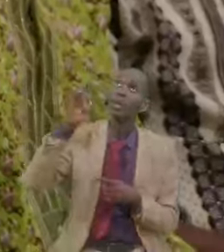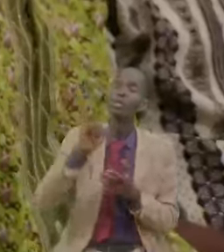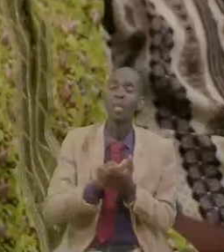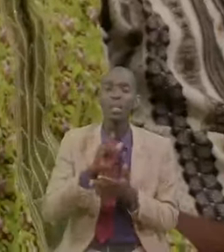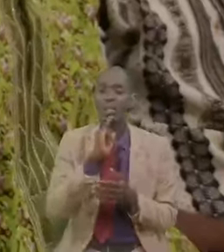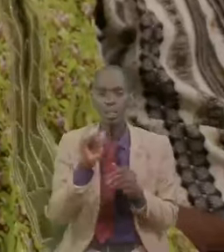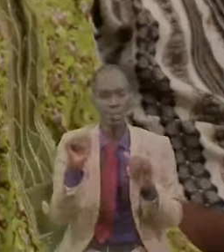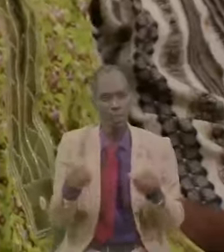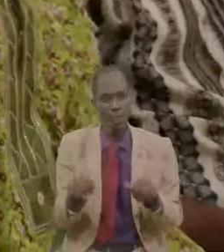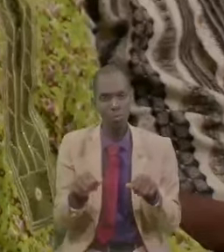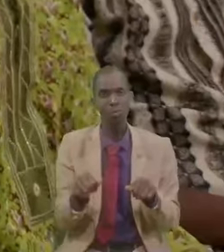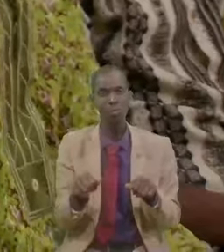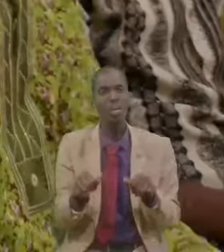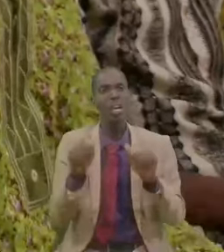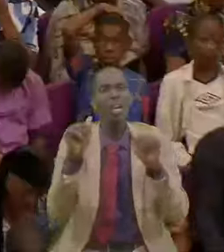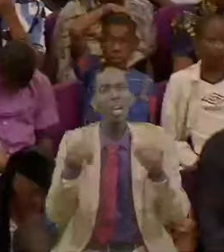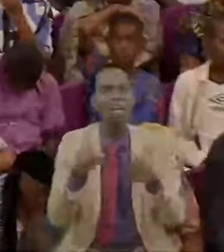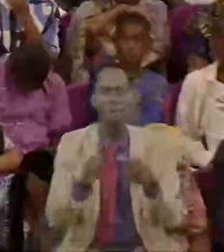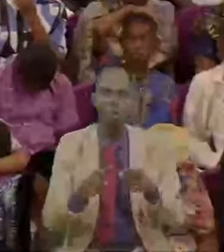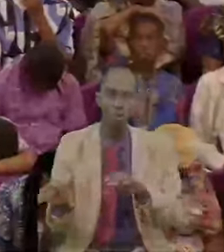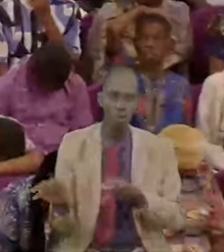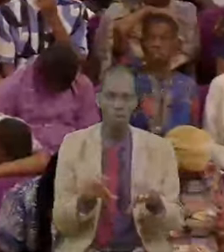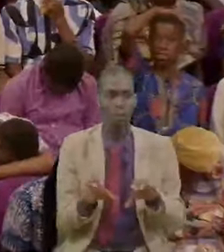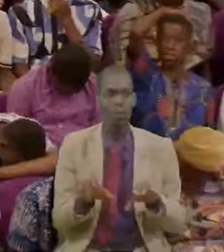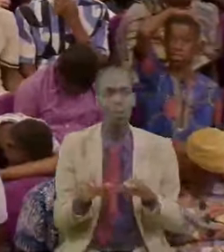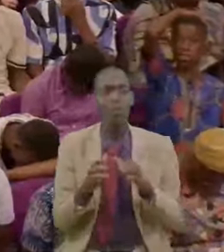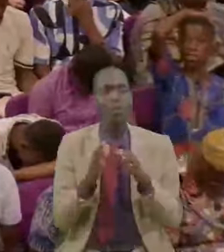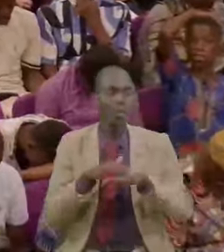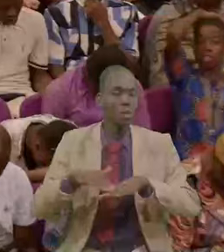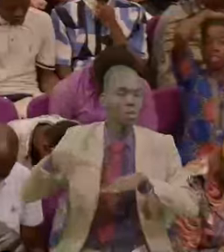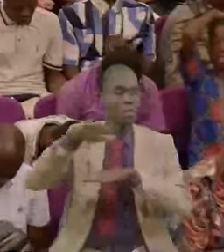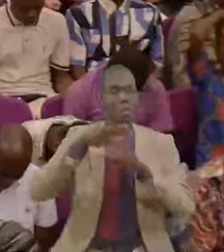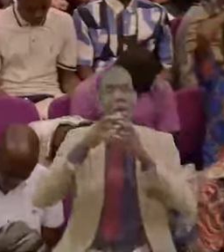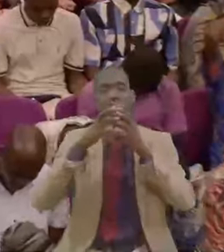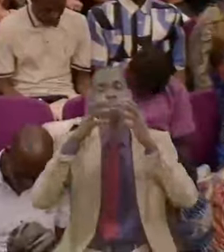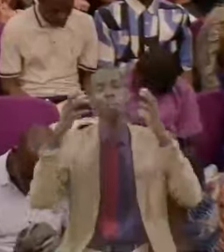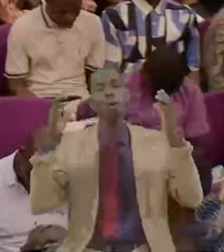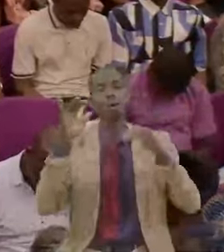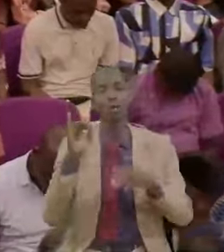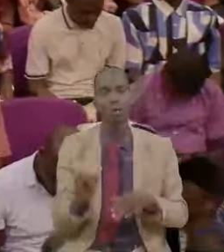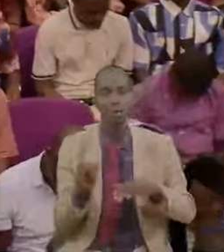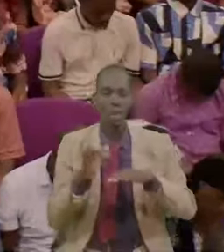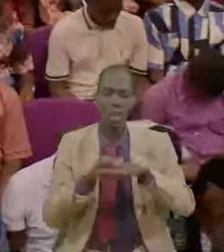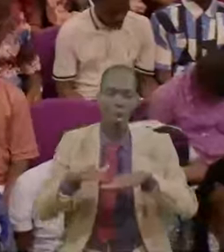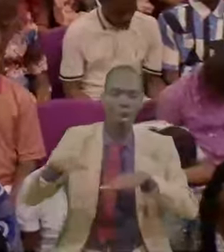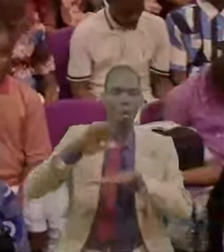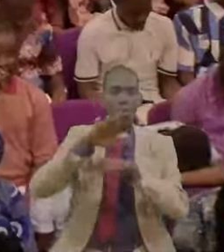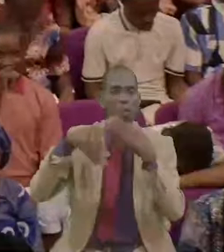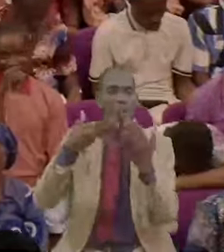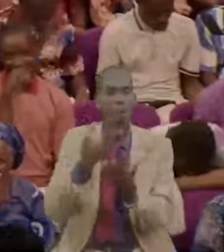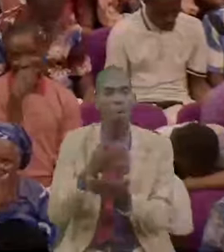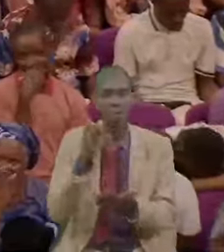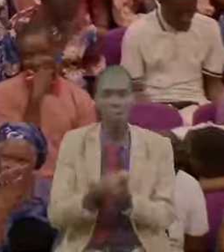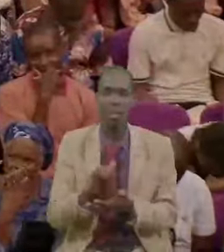Or à celui qui peut faire, par la puissance qui agit en nous, infiniment au-delà de